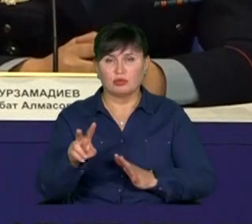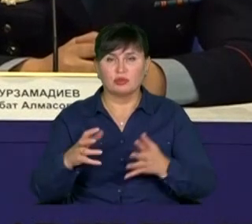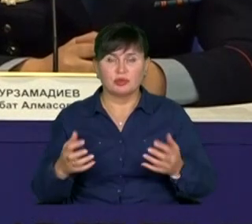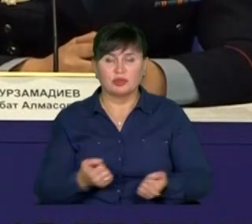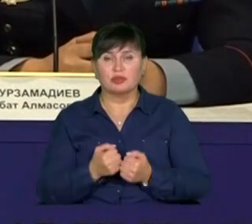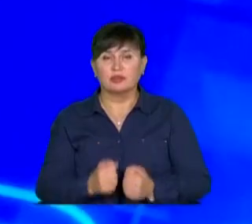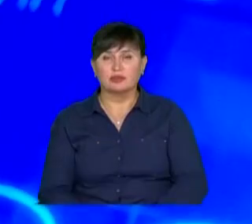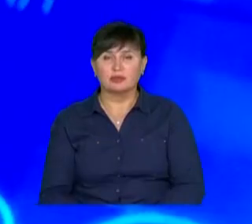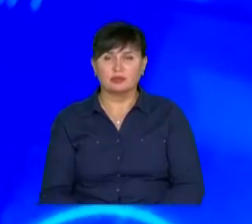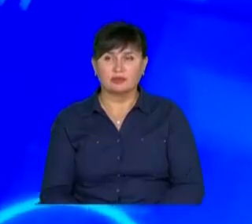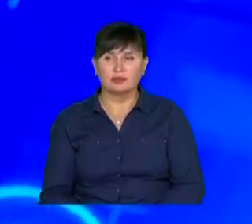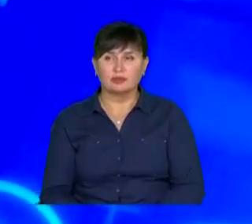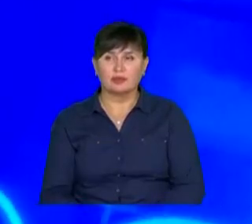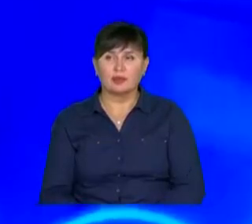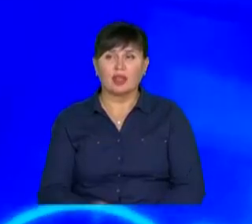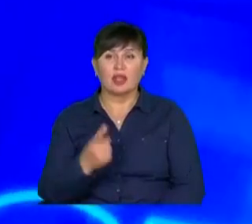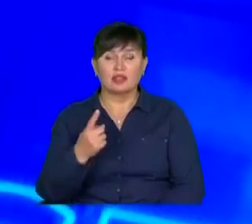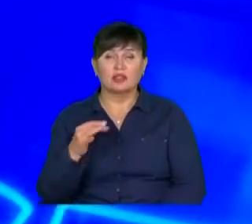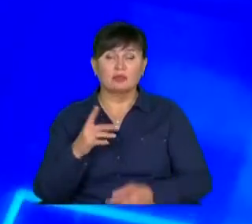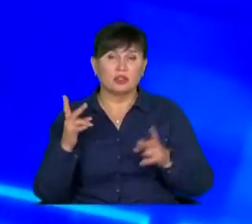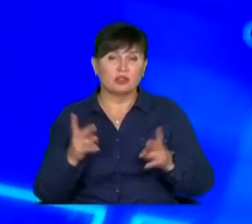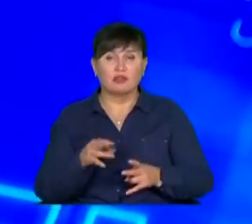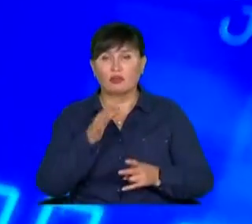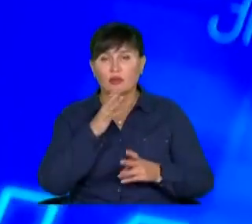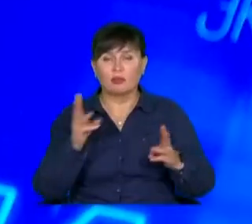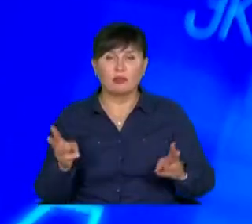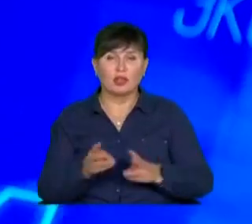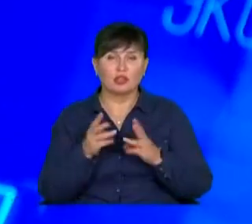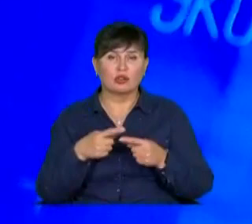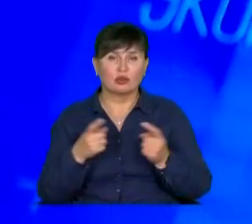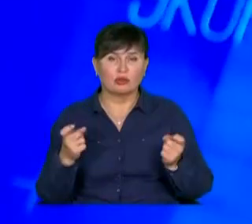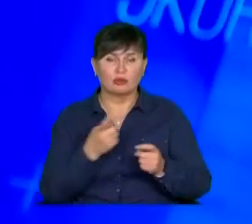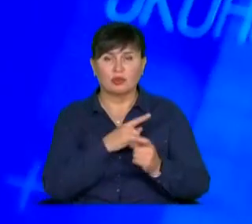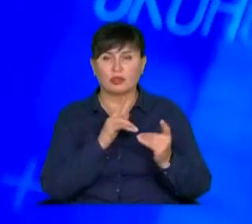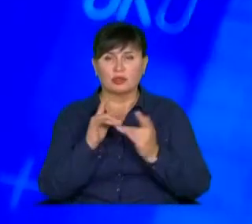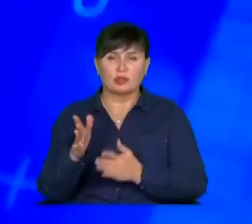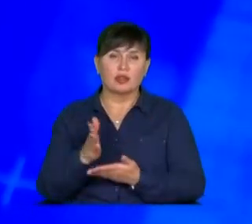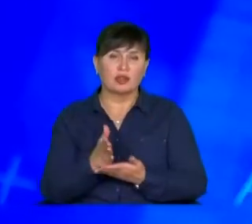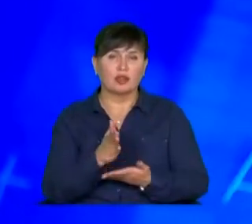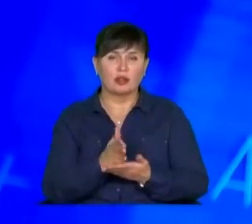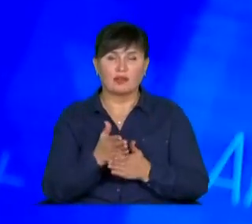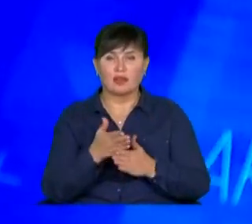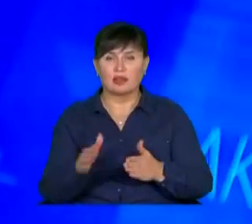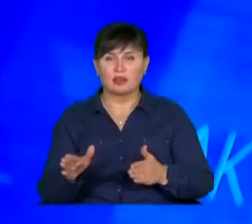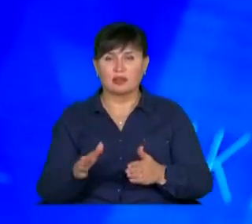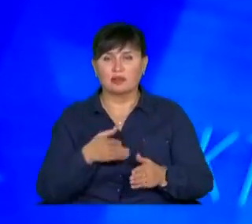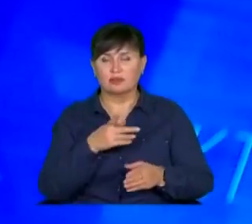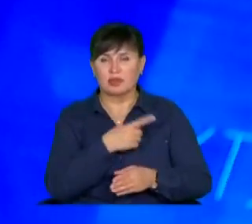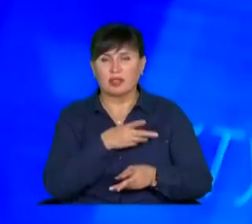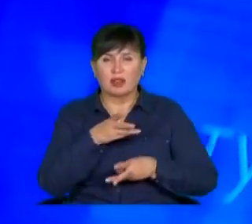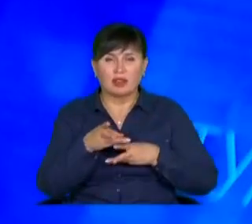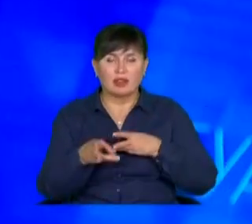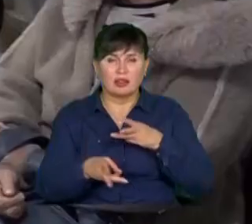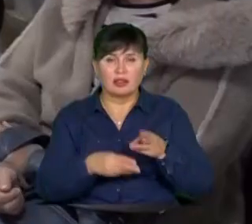спастись. Один из пострадавших во время пожара в хостеле госпитализированный находится в отделении токсикологии.